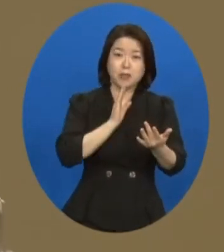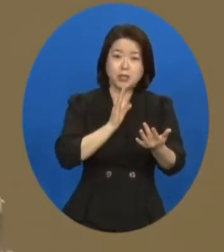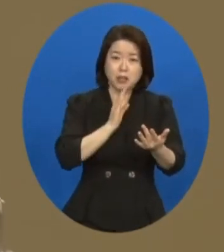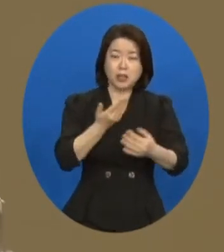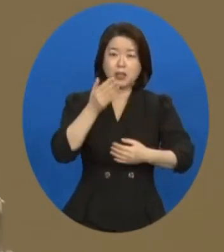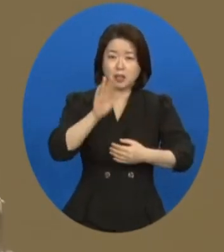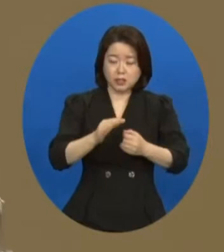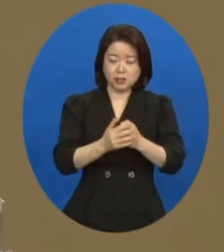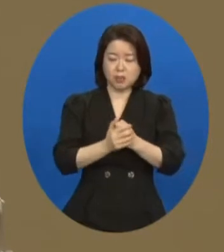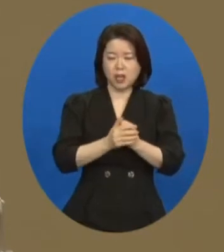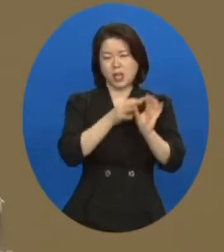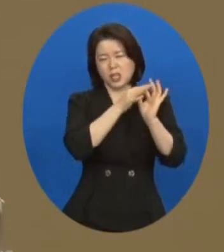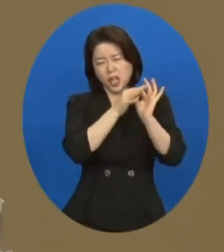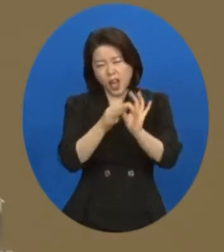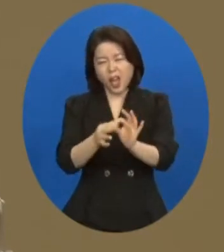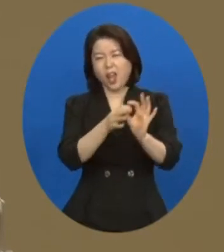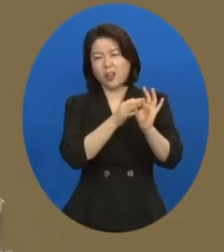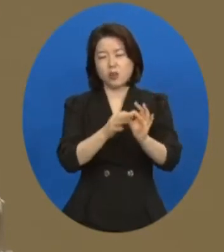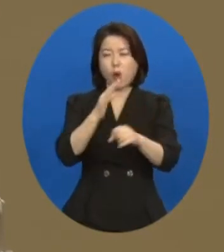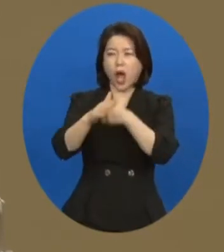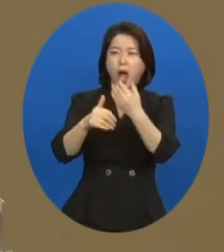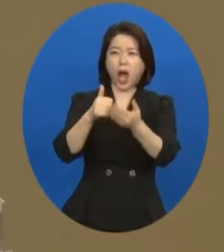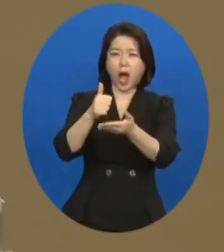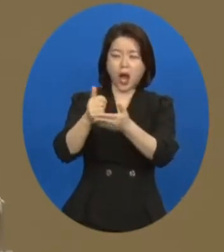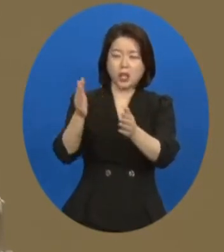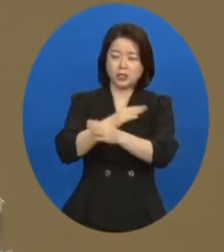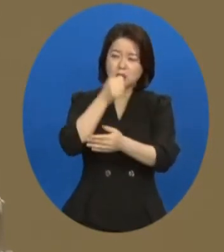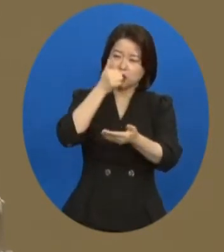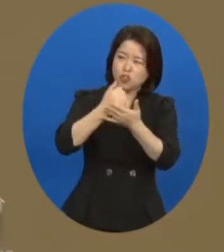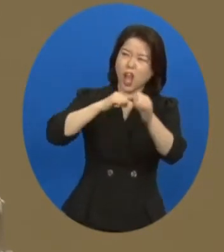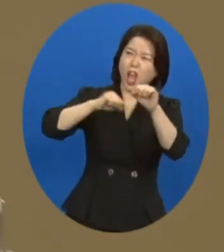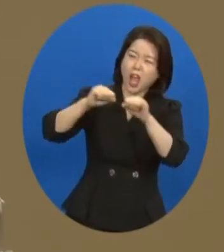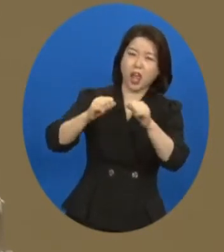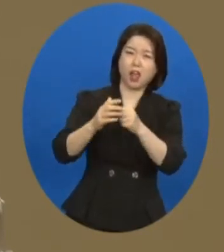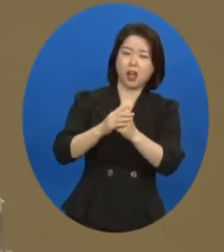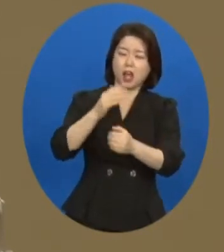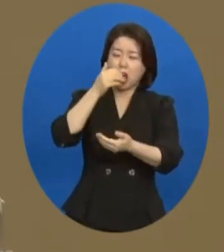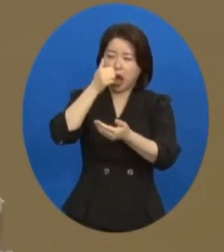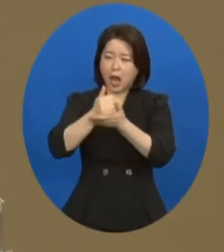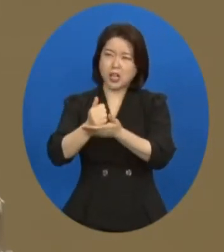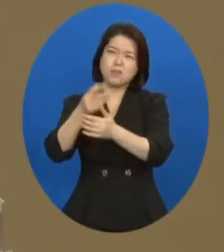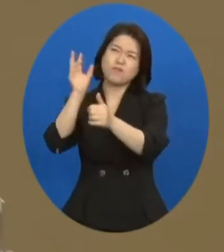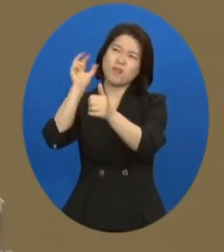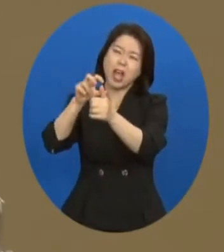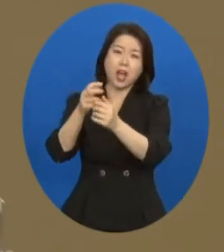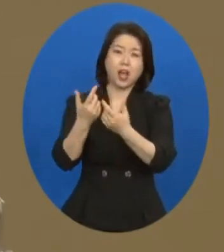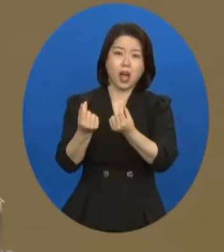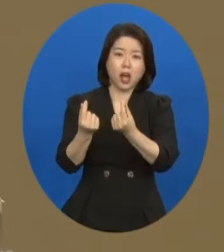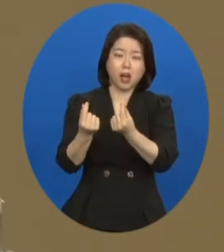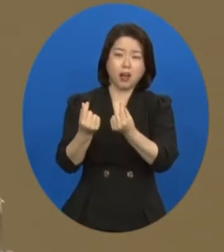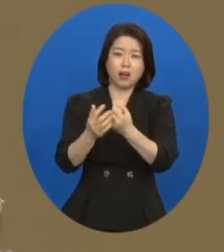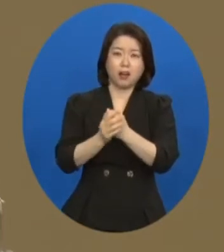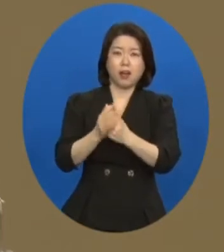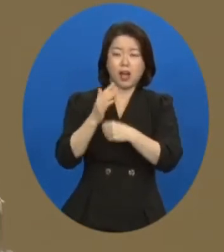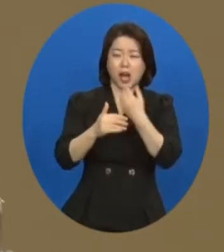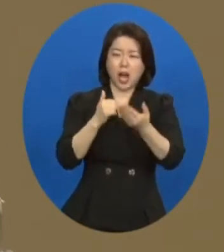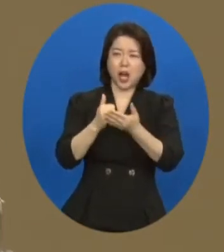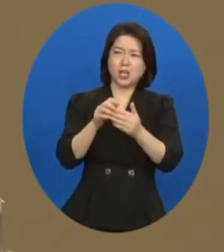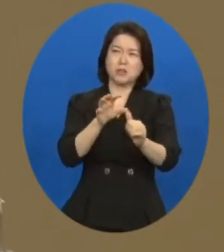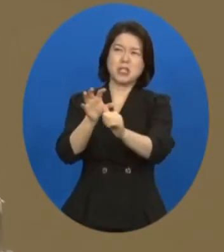이스라엘 그래서 끊임없이 p2 하나님께 범죄하고 하나님을 배신하고 그리고 하나님을